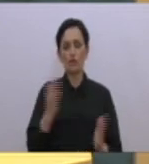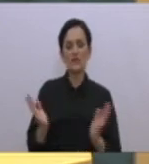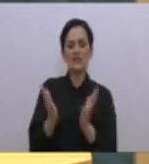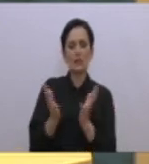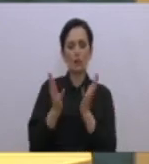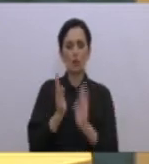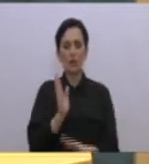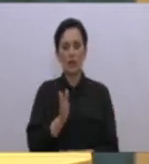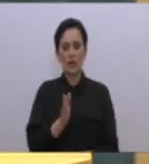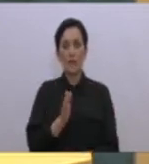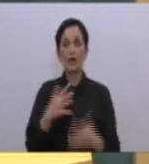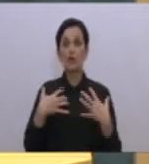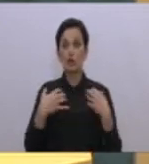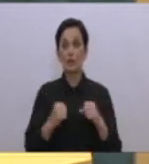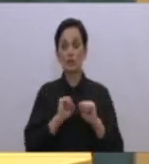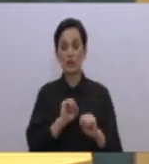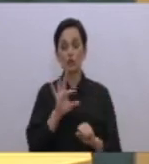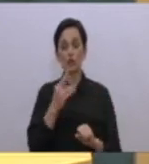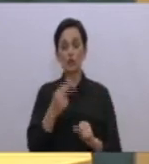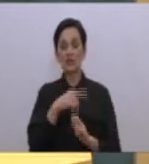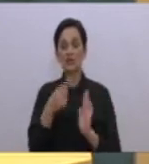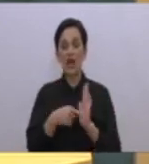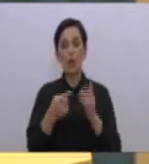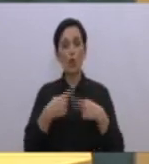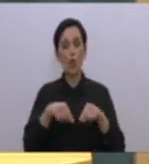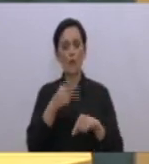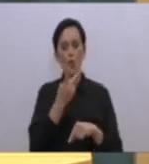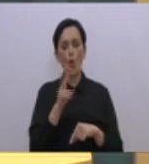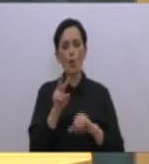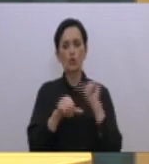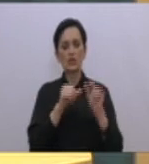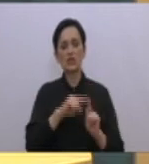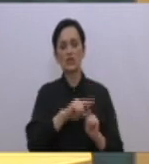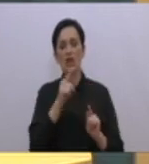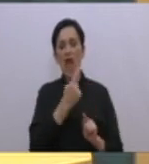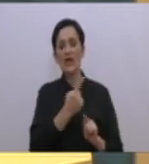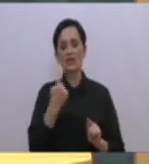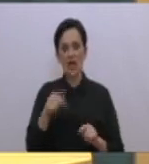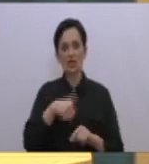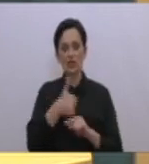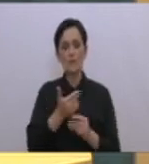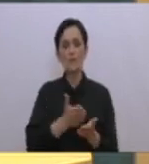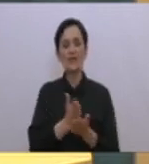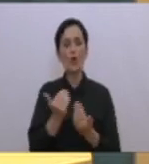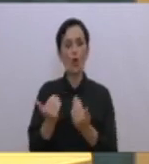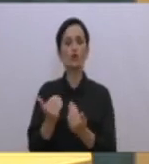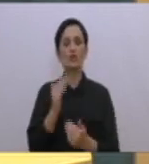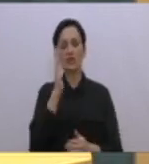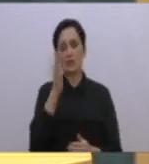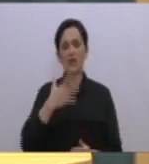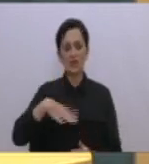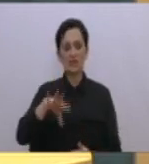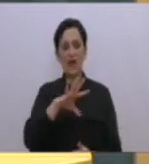იქნება. Ჯანმრთელობის დაცვისა და სოციალური საქმეთა კომიტეტი 2022 წელს კომიტეტის ერთ-ერთი პრიორიტეტი იქნება